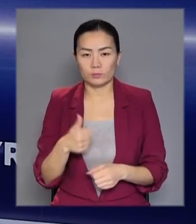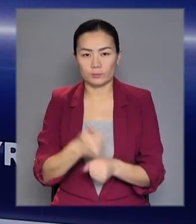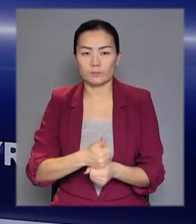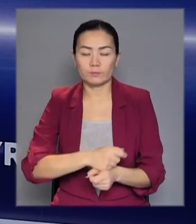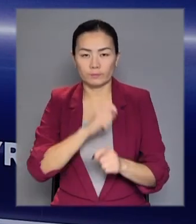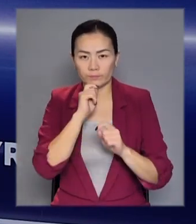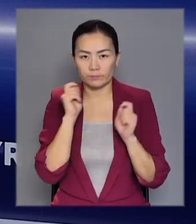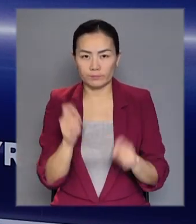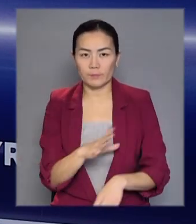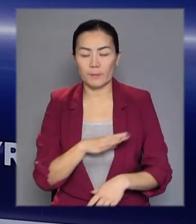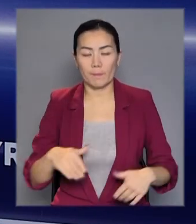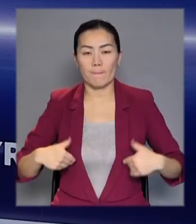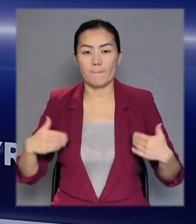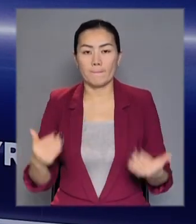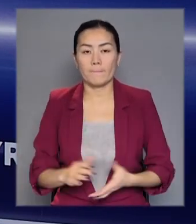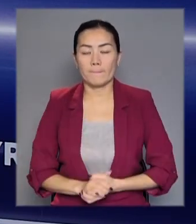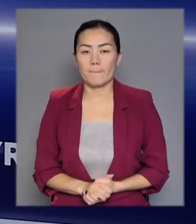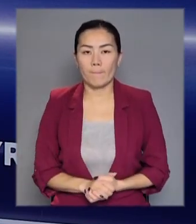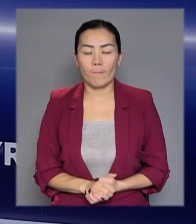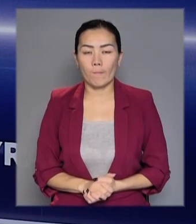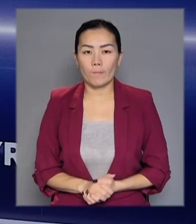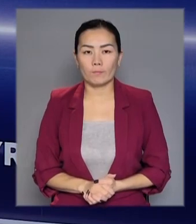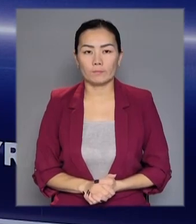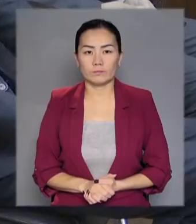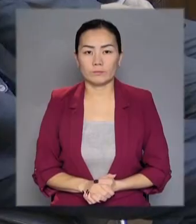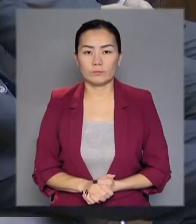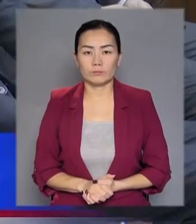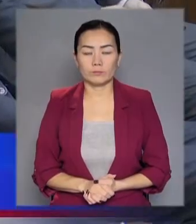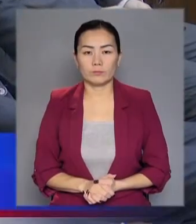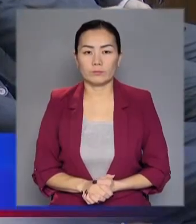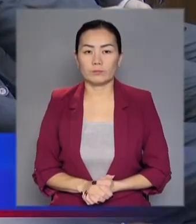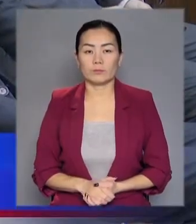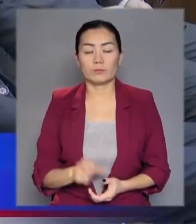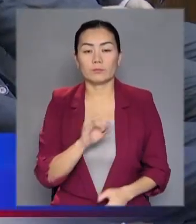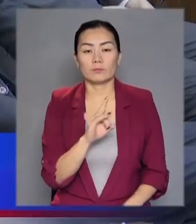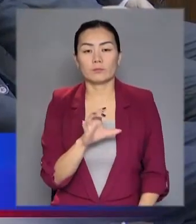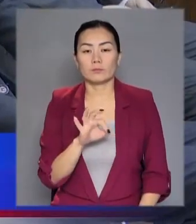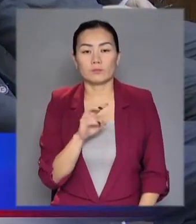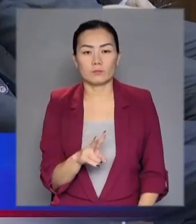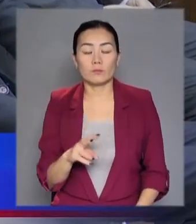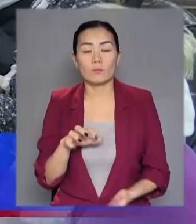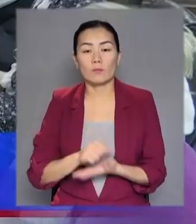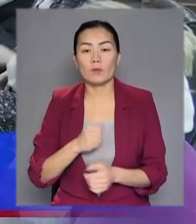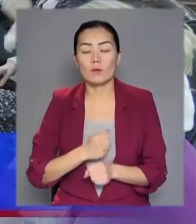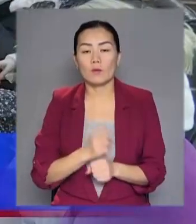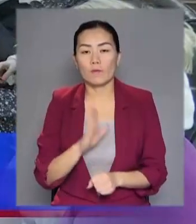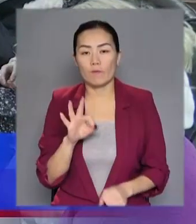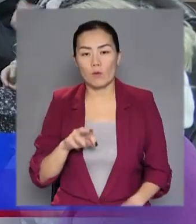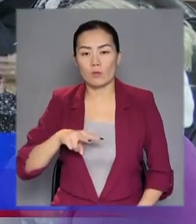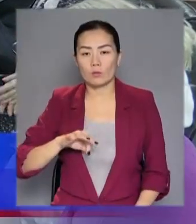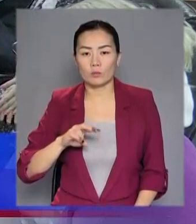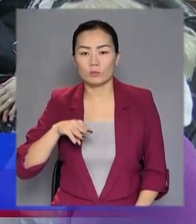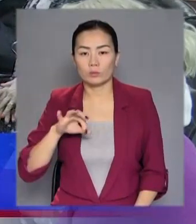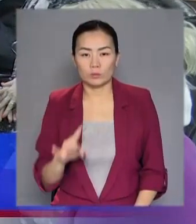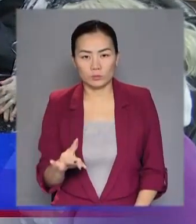басшысы Нұрлыбек Жеңісбекұлы құттықтап, алғыс хат табыстады. Арсен Қуандықовтың волонтерлікпен айналысып жүргеніне 3